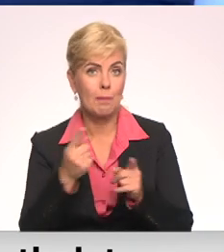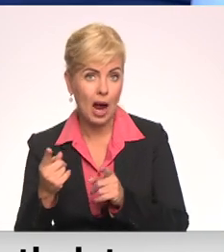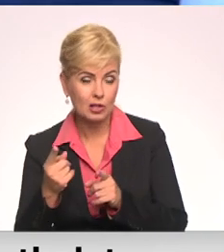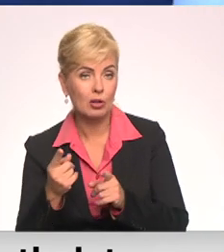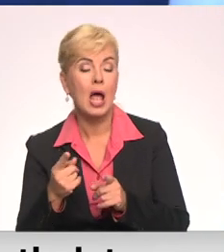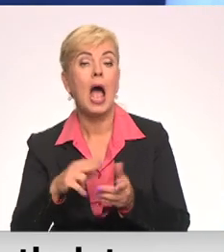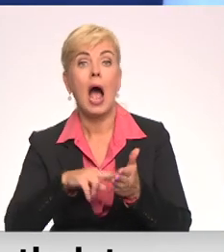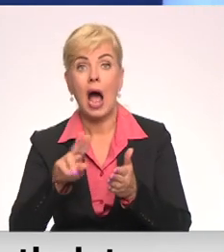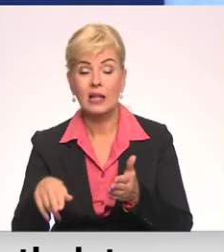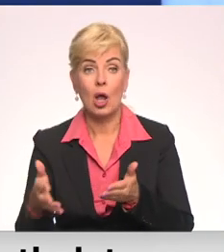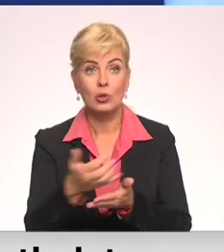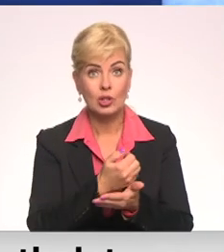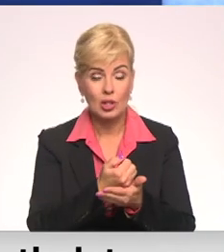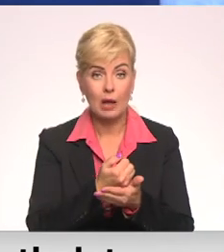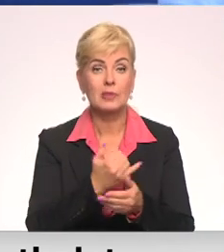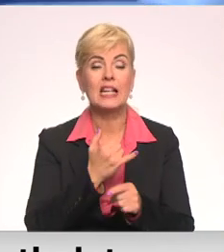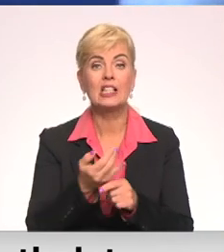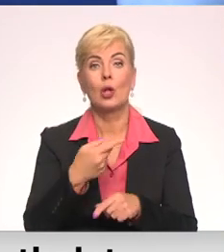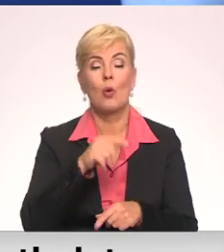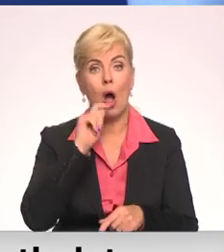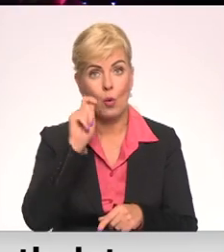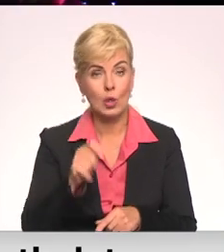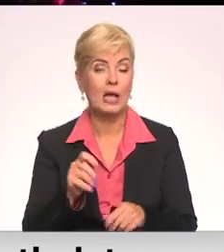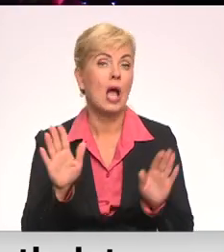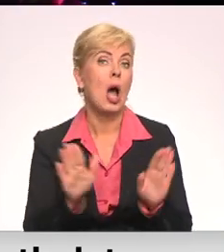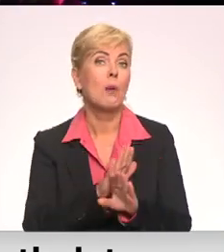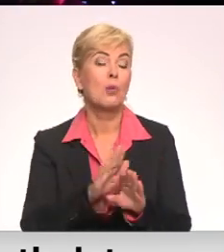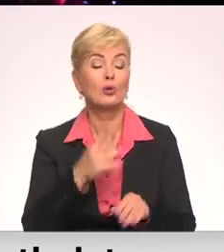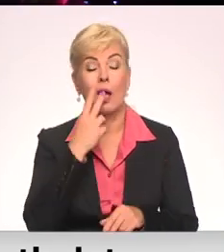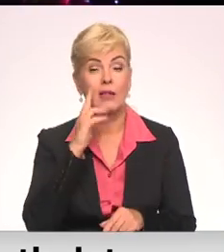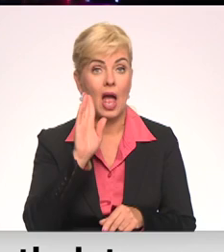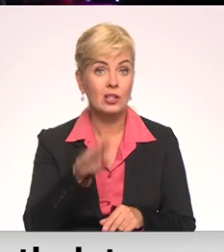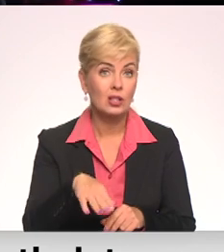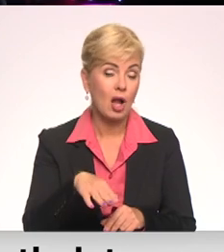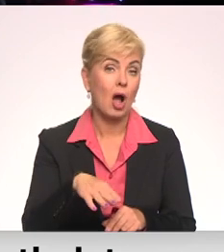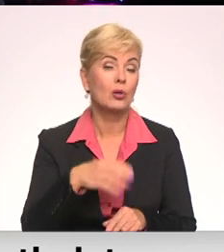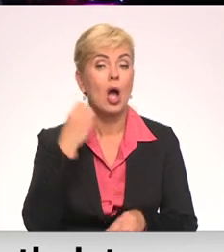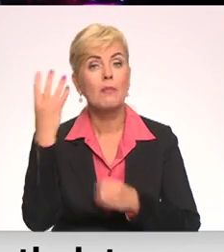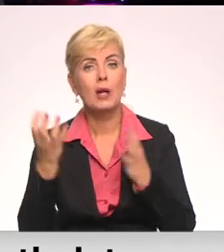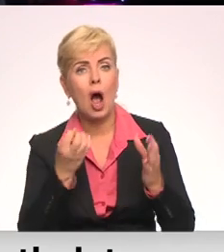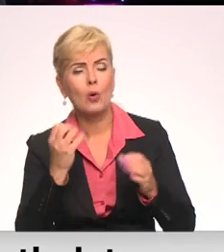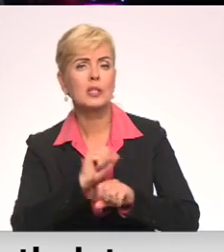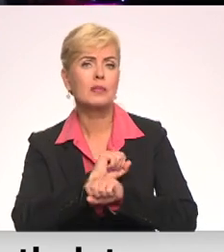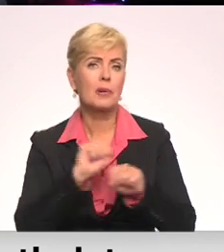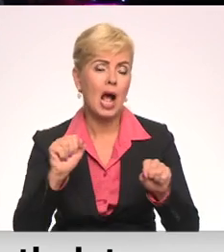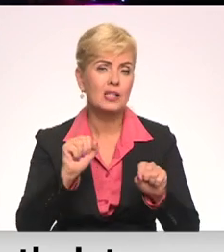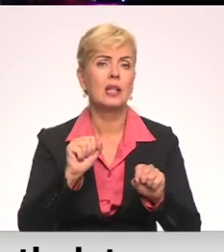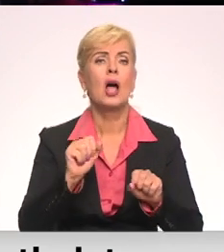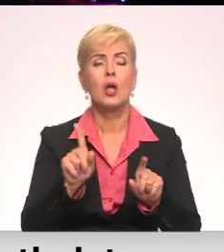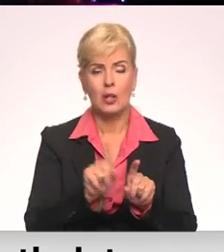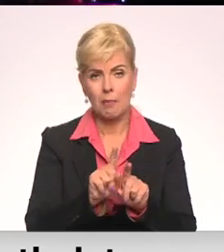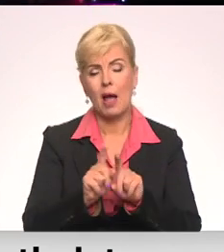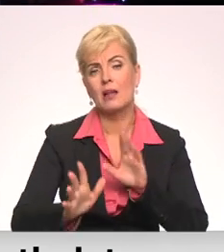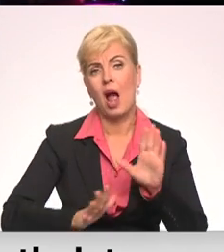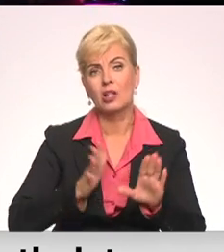saņemts visas atļaujas izceļošanai no Ukrainas. Tikmēr mūziķi, neraugoties uz trauksmes, sirēnām un sprādzieniem, gatavojās